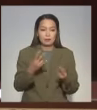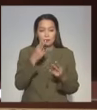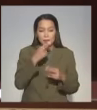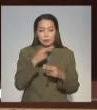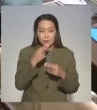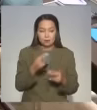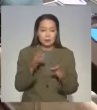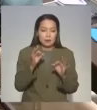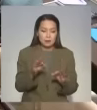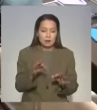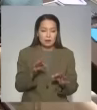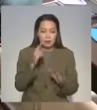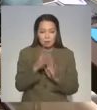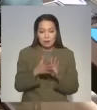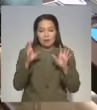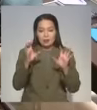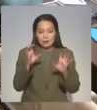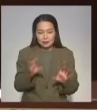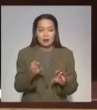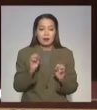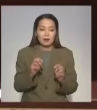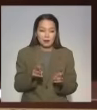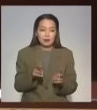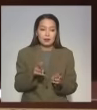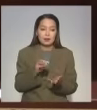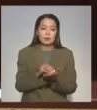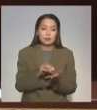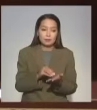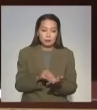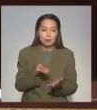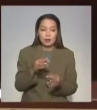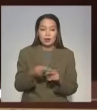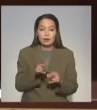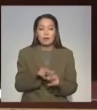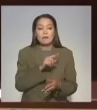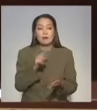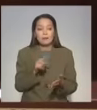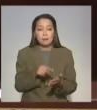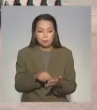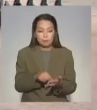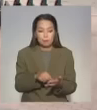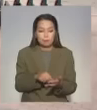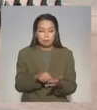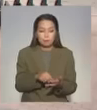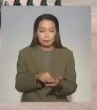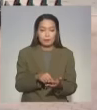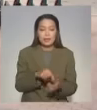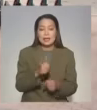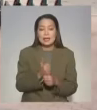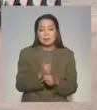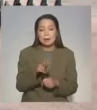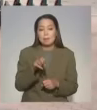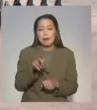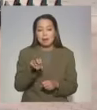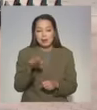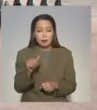право применения. Закон пока оставляет больше вопросов, чем дает ответы. Спикер палаты не исключил,